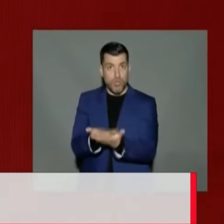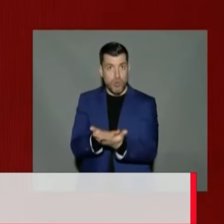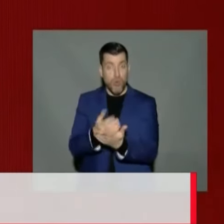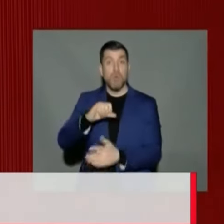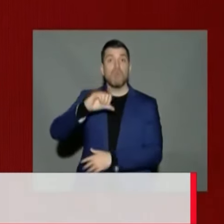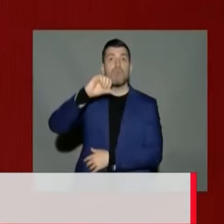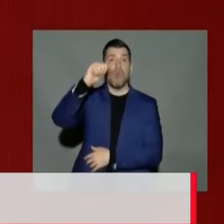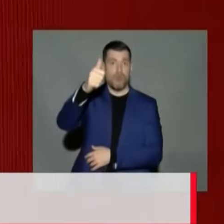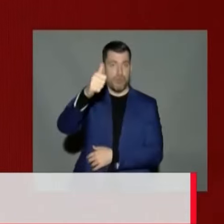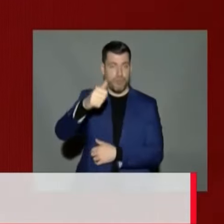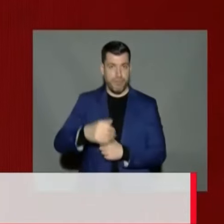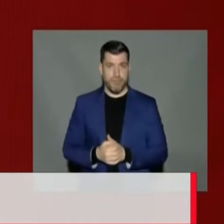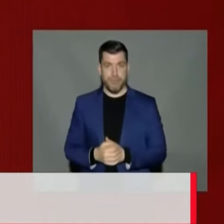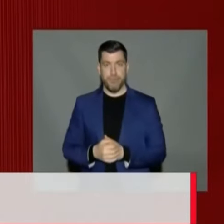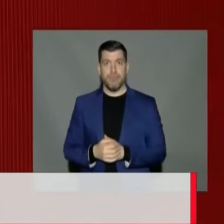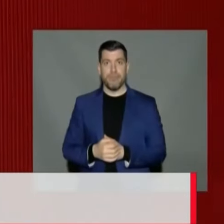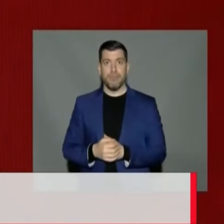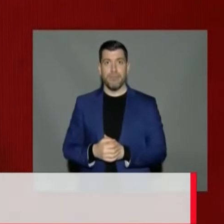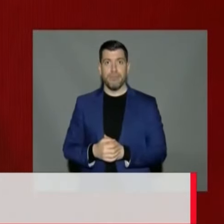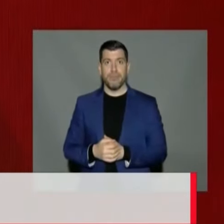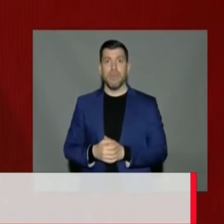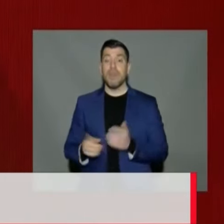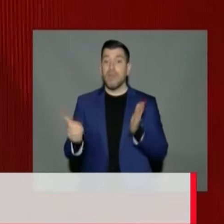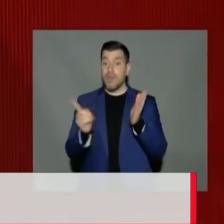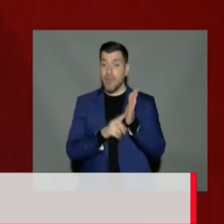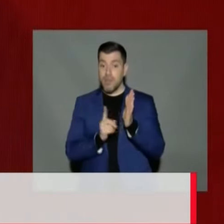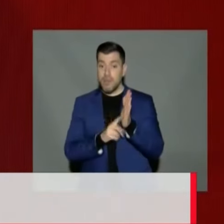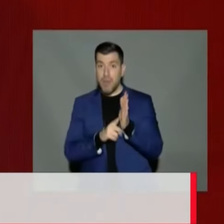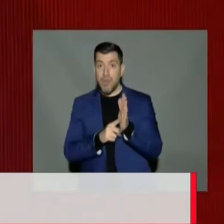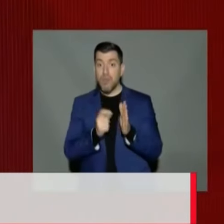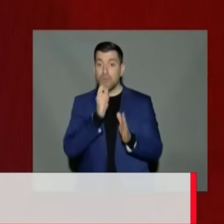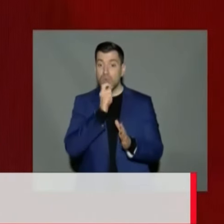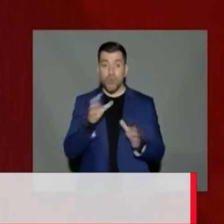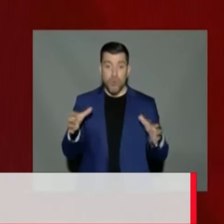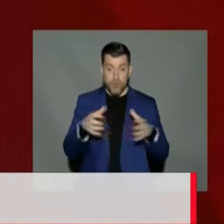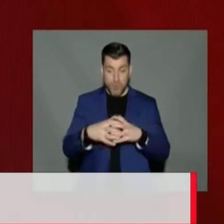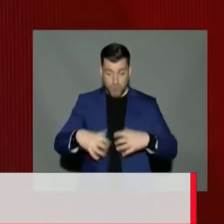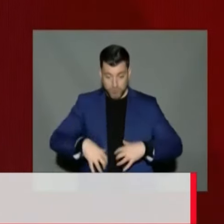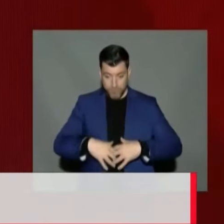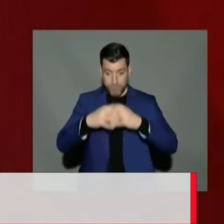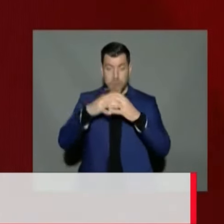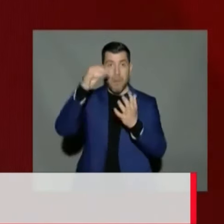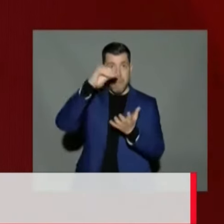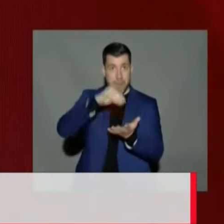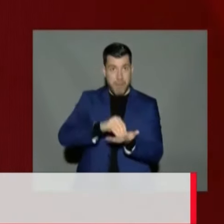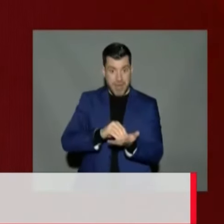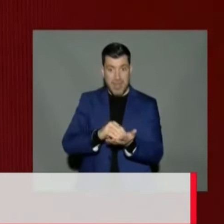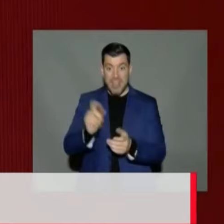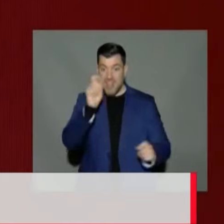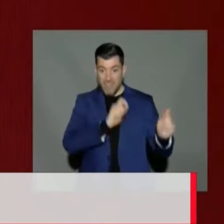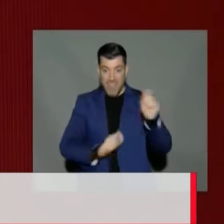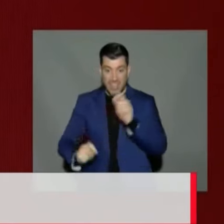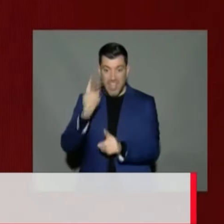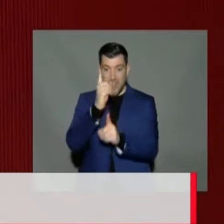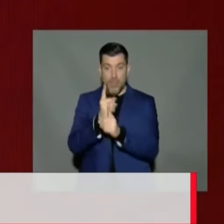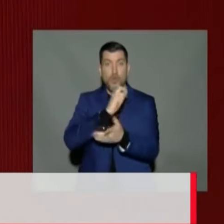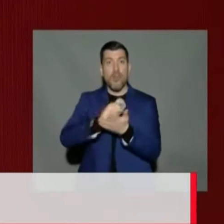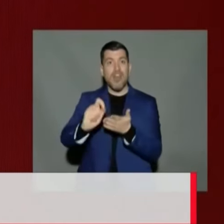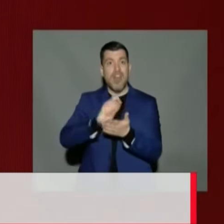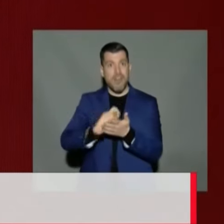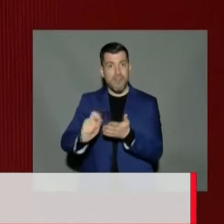πρώτον, να ανασυγκροτηθεί ήδη από Δευτέρα ένα εκτελεστικό γραφείο που θα πάει το κόμμα